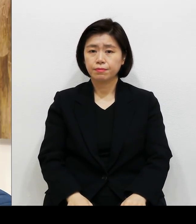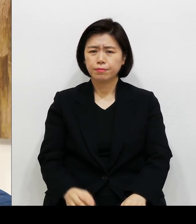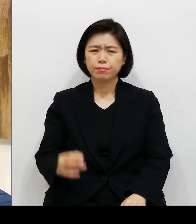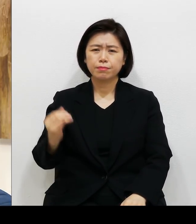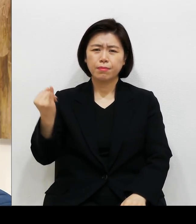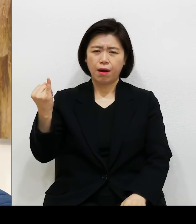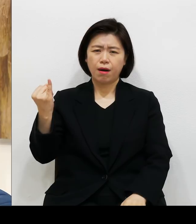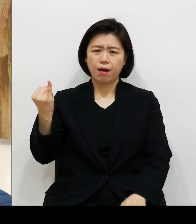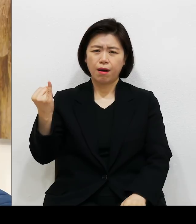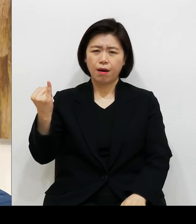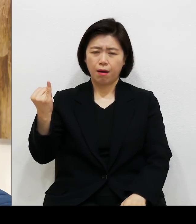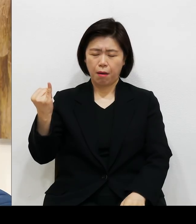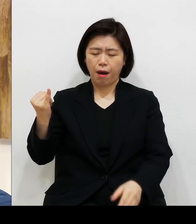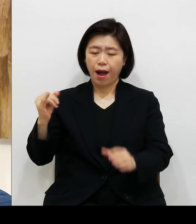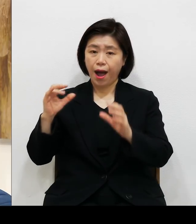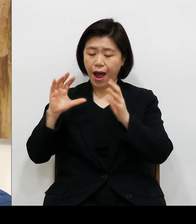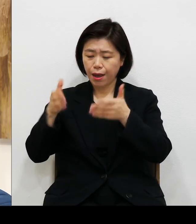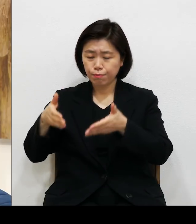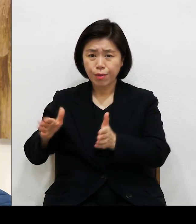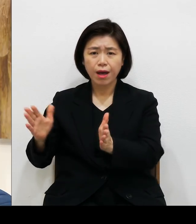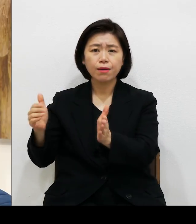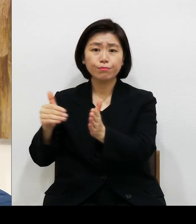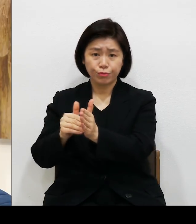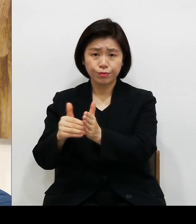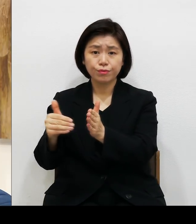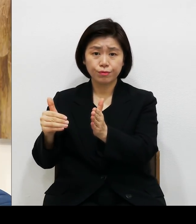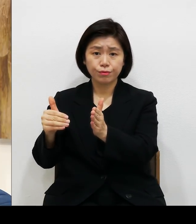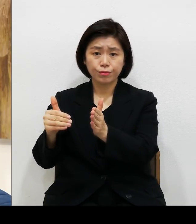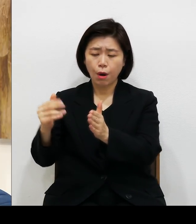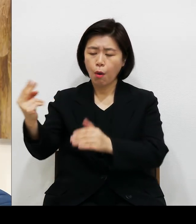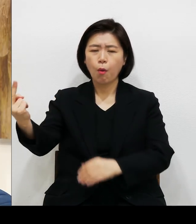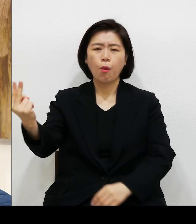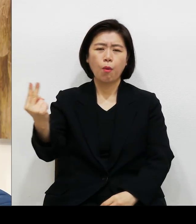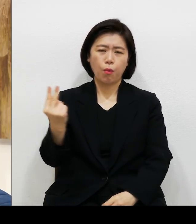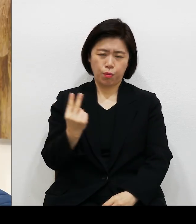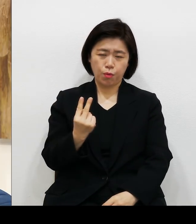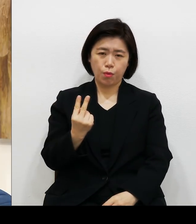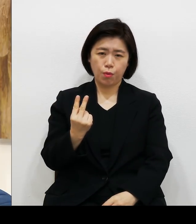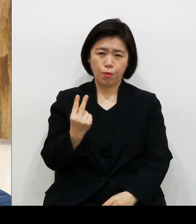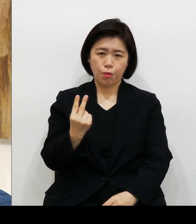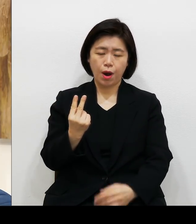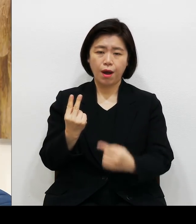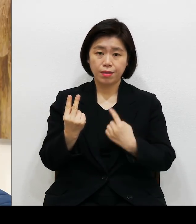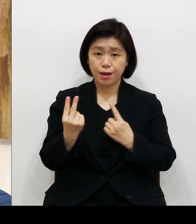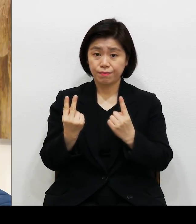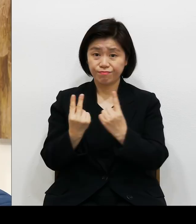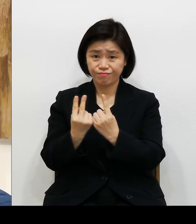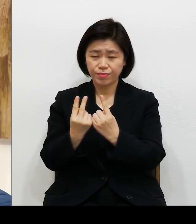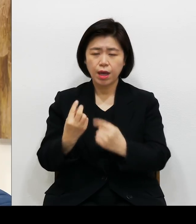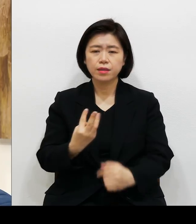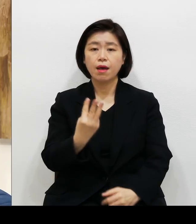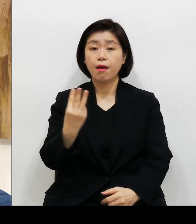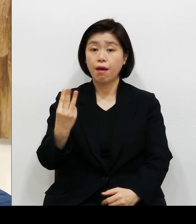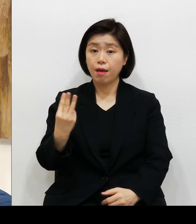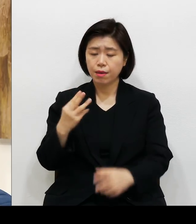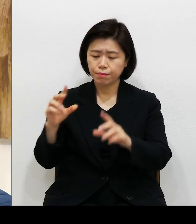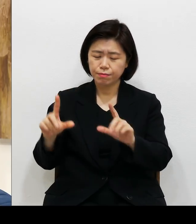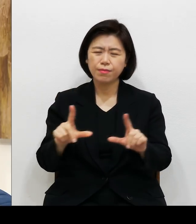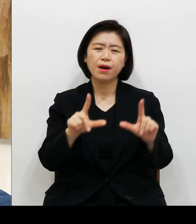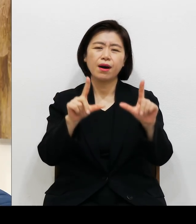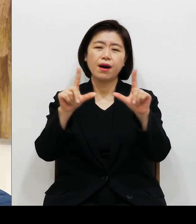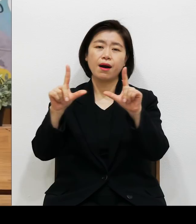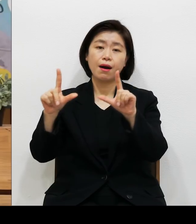아이가 태어나서 얼마 안 돼서 바로 온 것 같아요. 그래서 아이랑 같이 또 저 살던